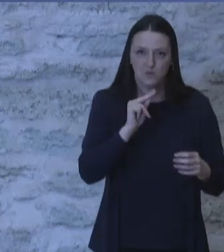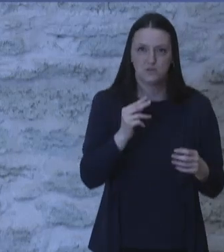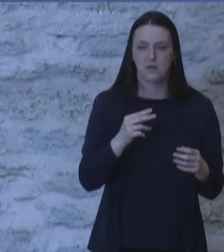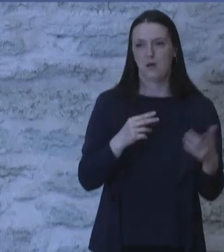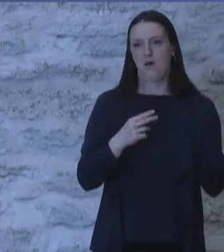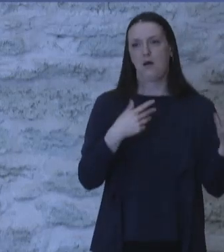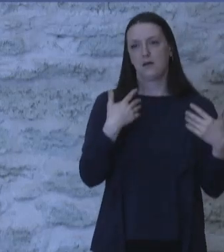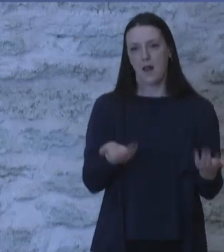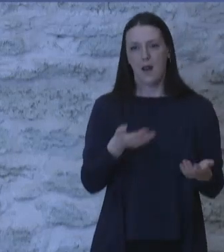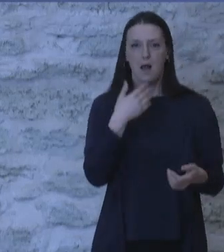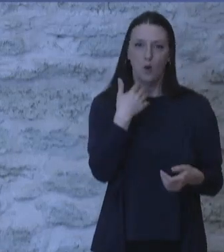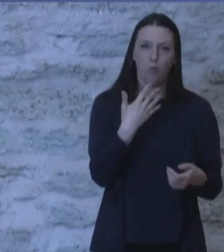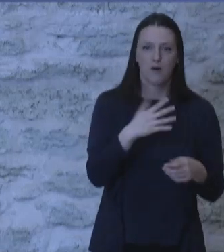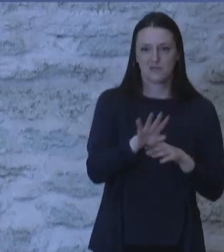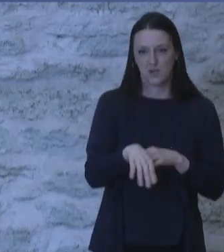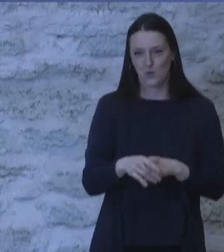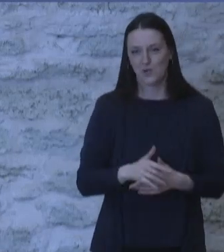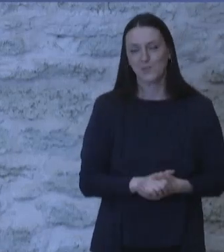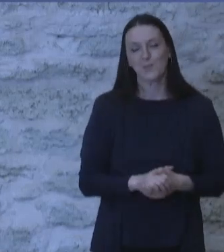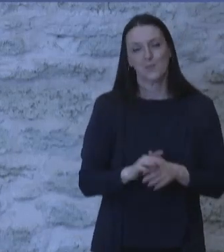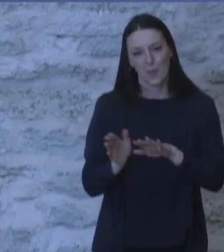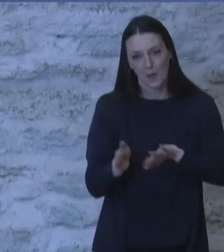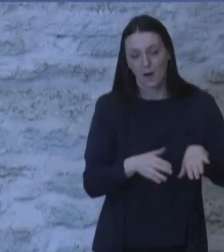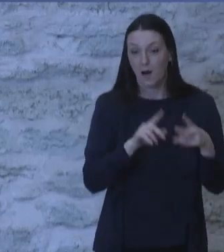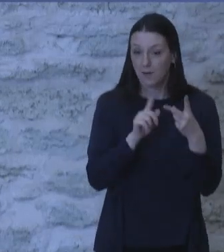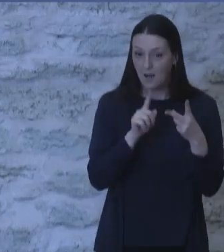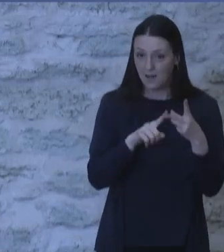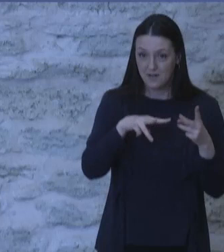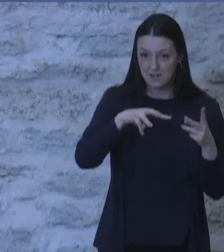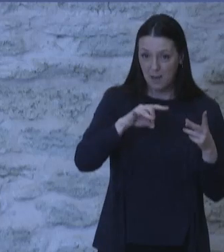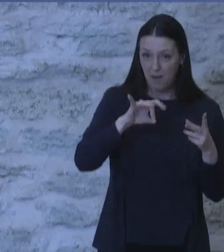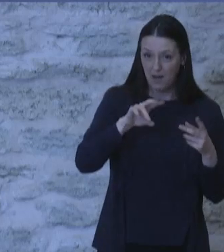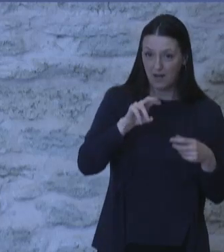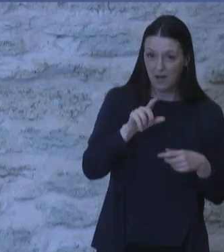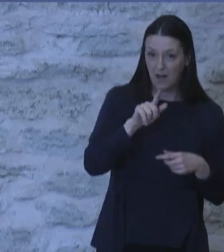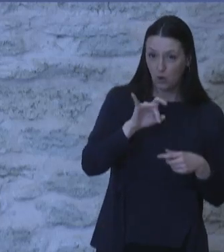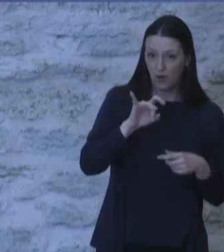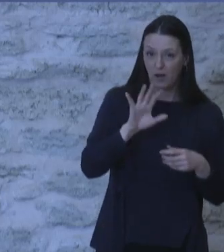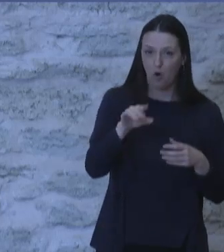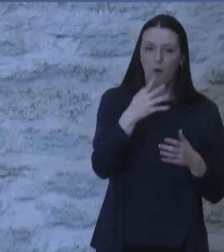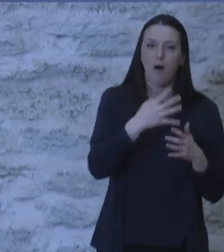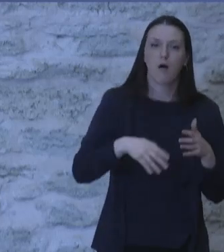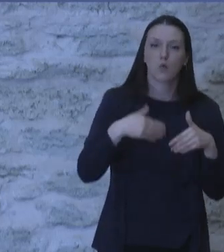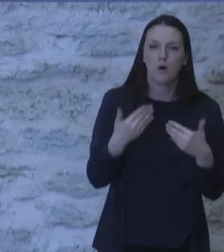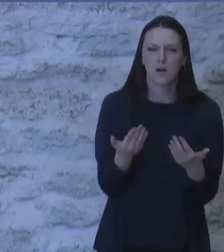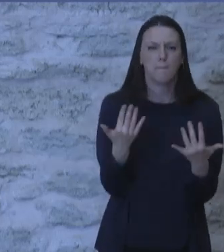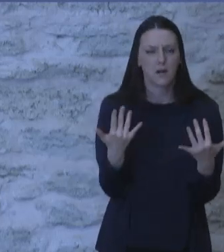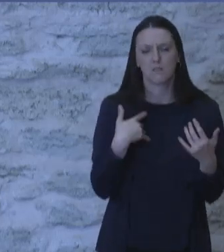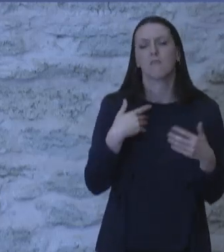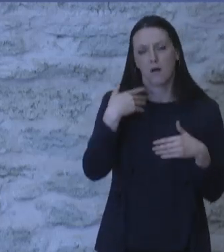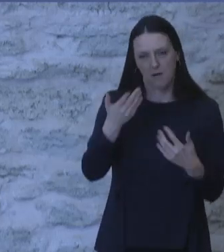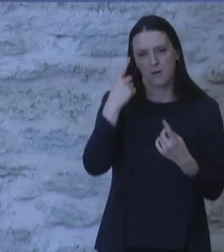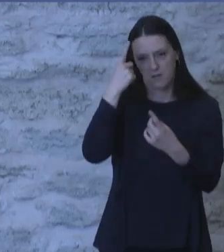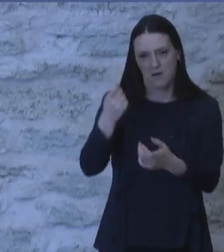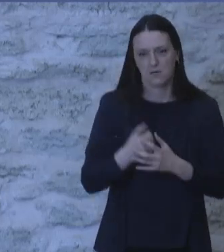ja ei annud seda teile teada. Aga selle teise asja, selle Merike jüriloja, selle aru anda, selle annan teile teada. Teile vastates ära